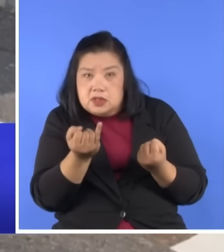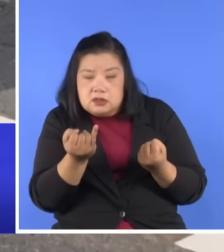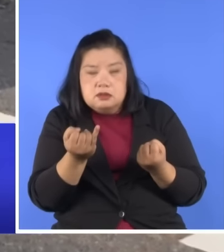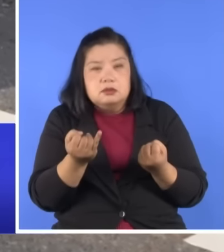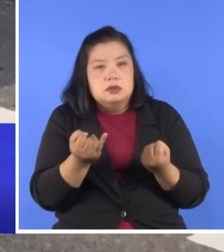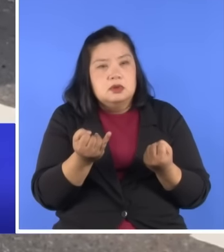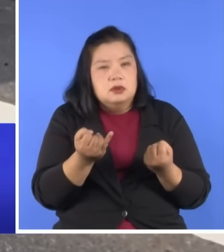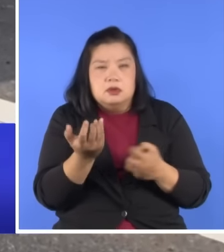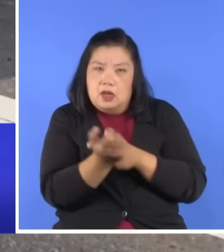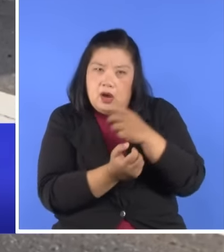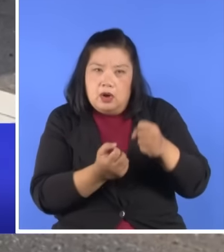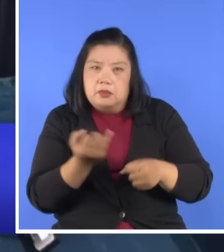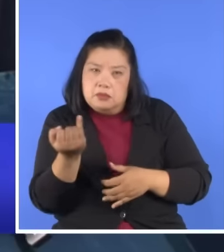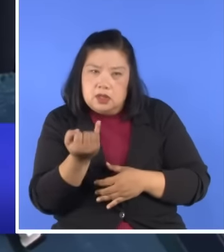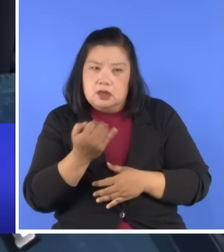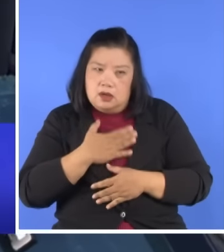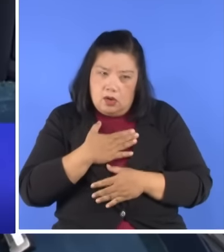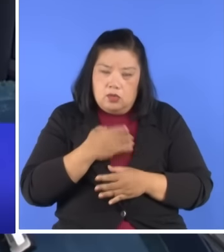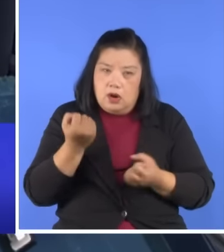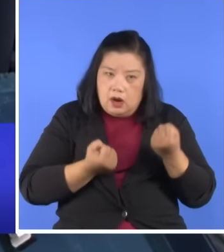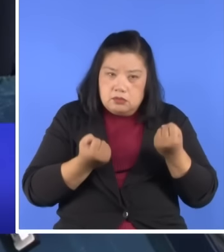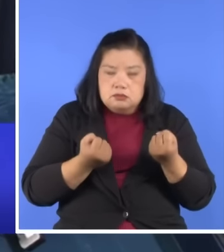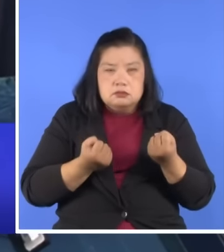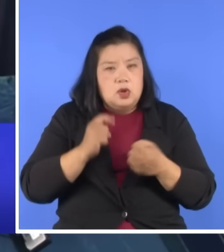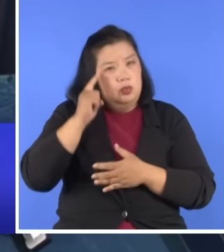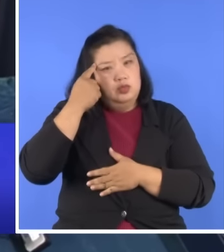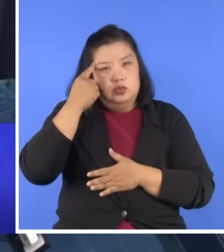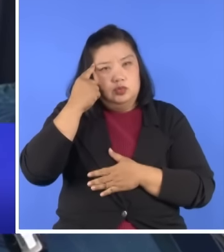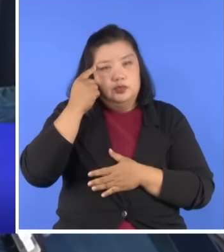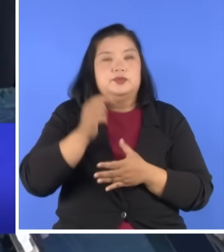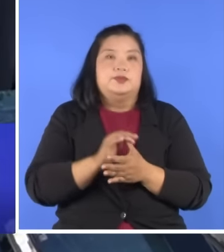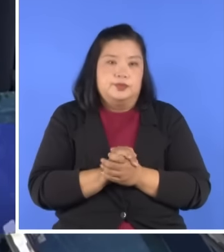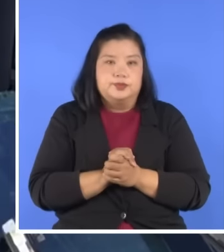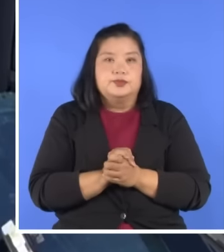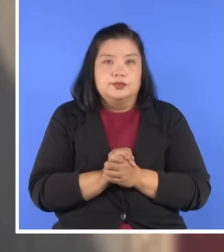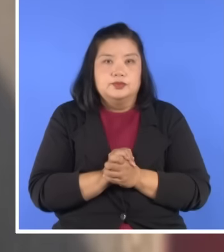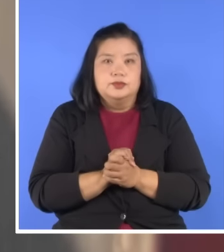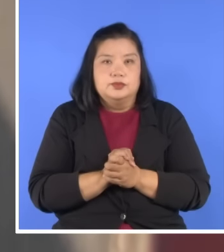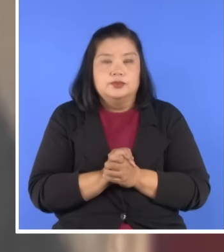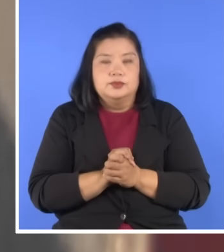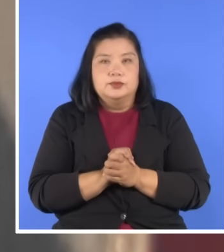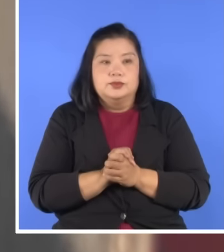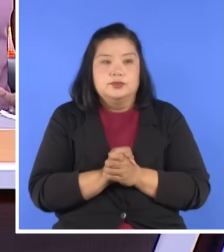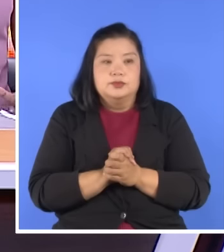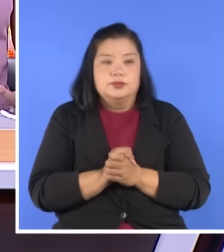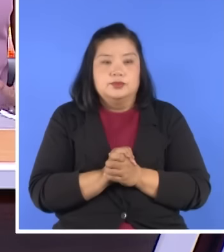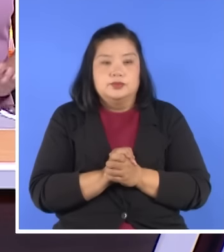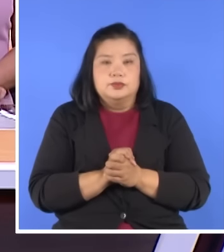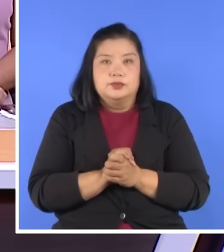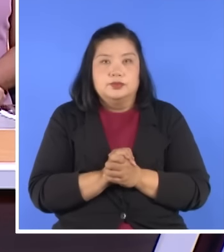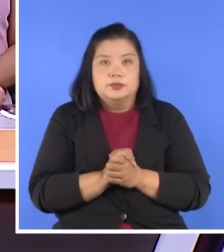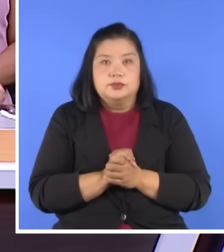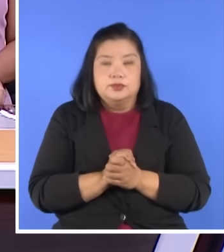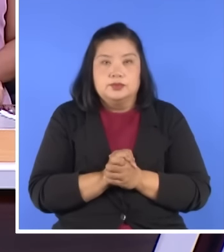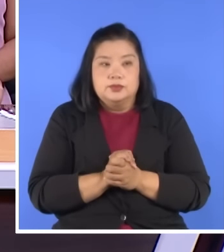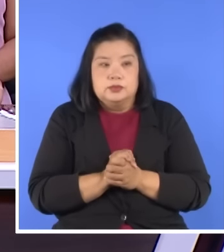ทราบหรือเป็นเพราะคนหรือเป็นเพราะรถเขาก็จะตรวจสอบกันต่อไปอืยังอยู่ที่ฉะเชิงเทรา